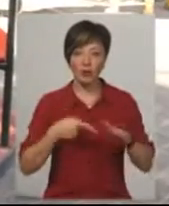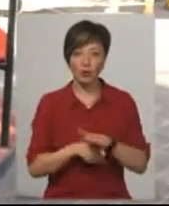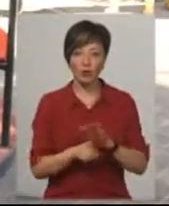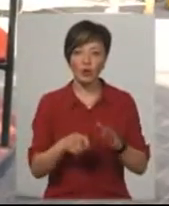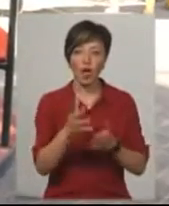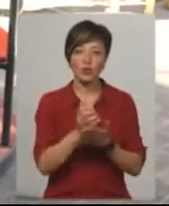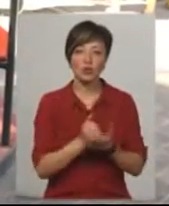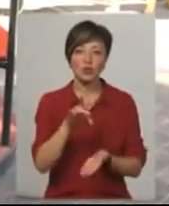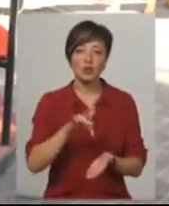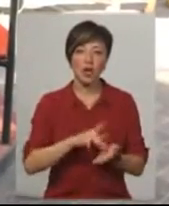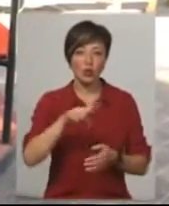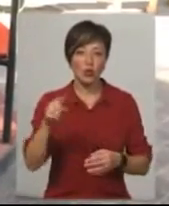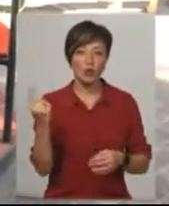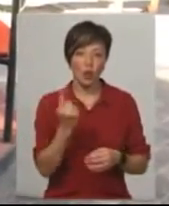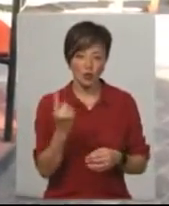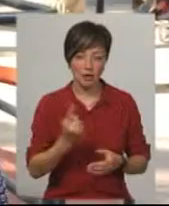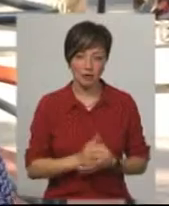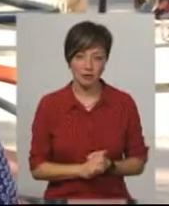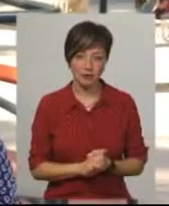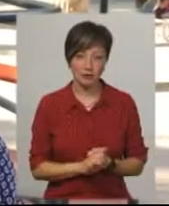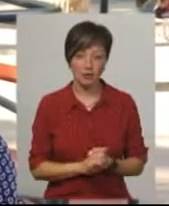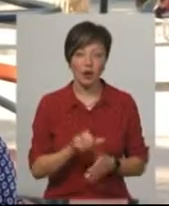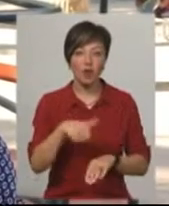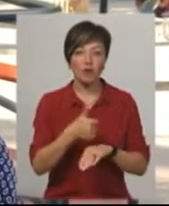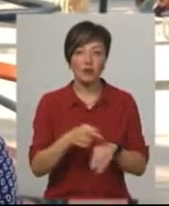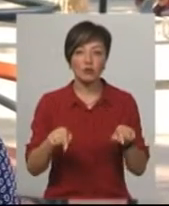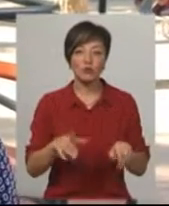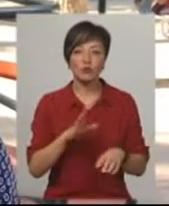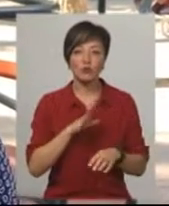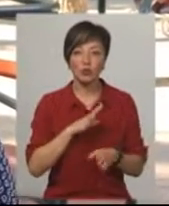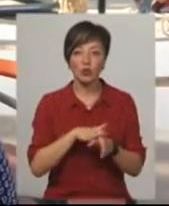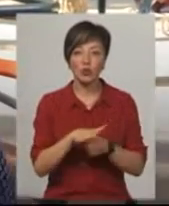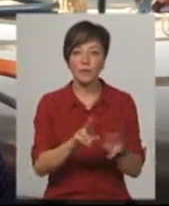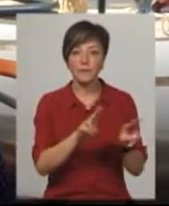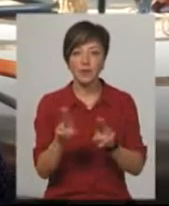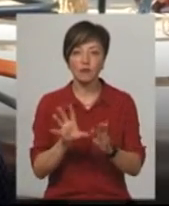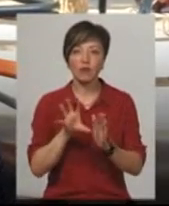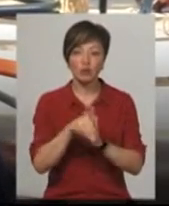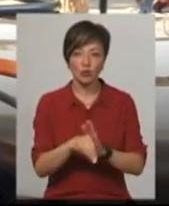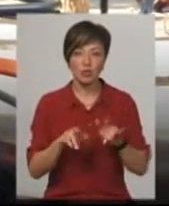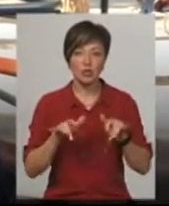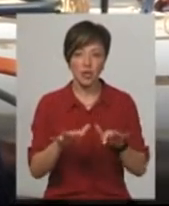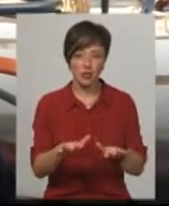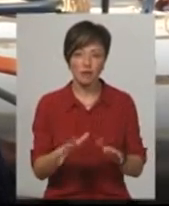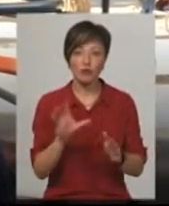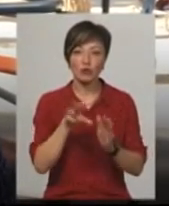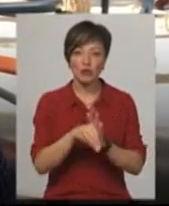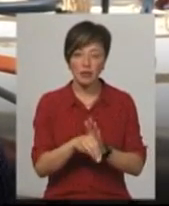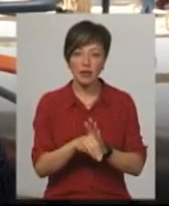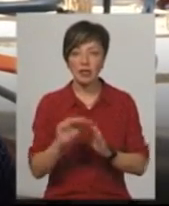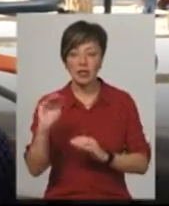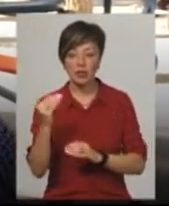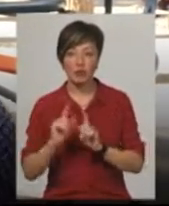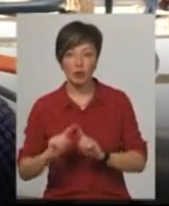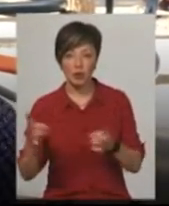інклюзивного ресурсного центру номер 1 Ольга Рибак. Головне, що тут дотриманий принцип включеності у процес. Включеності в процес дитини